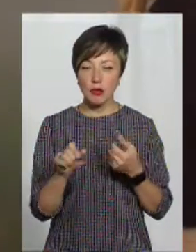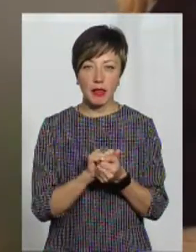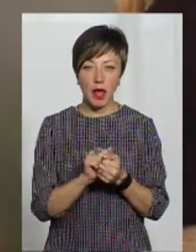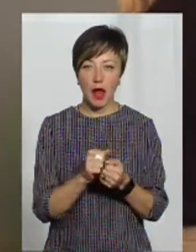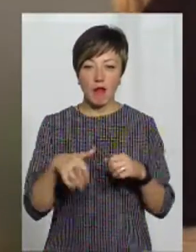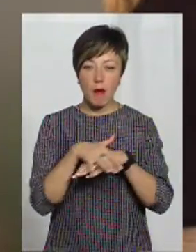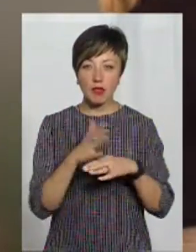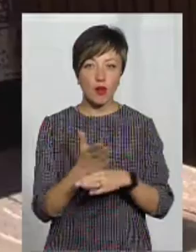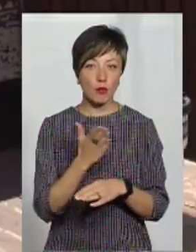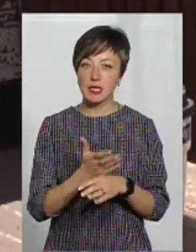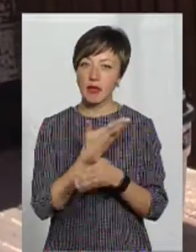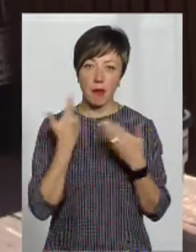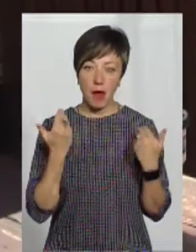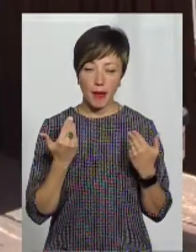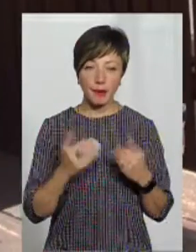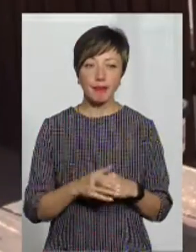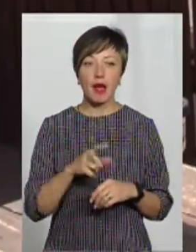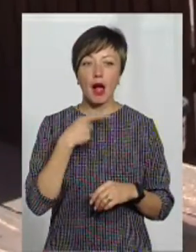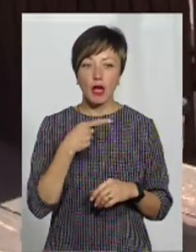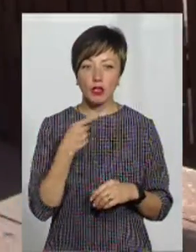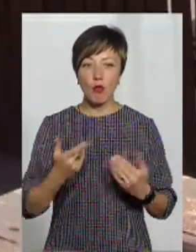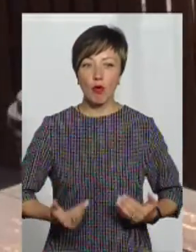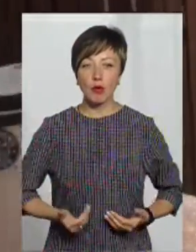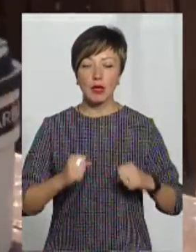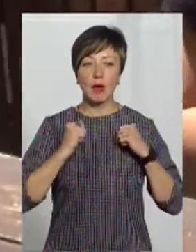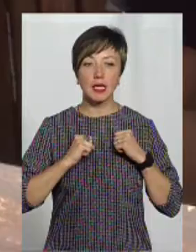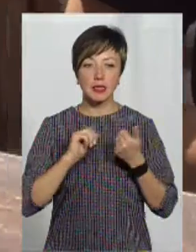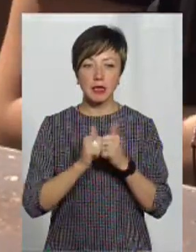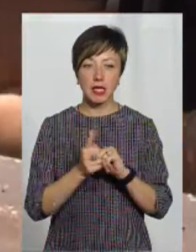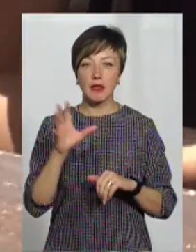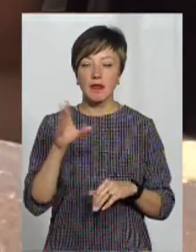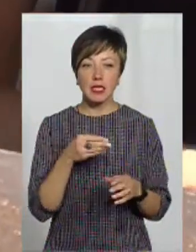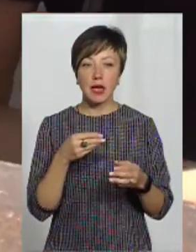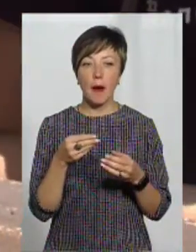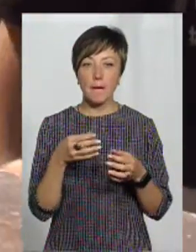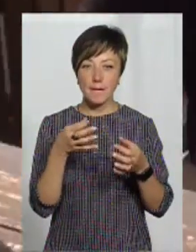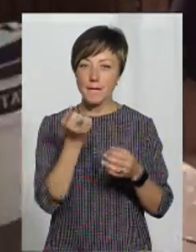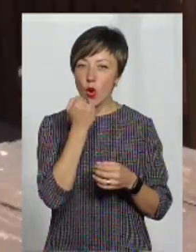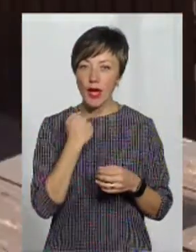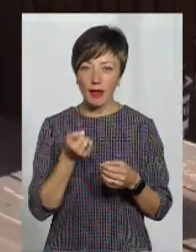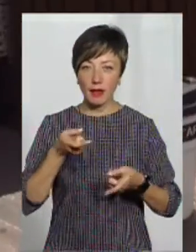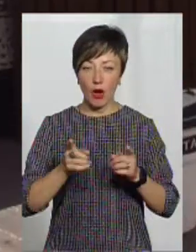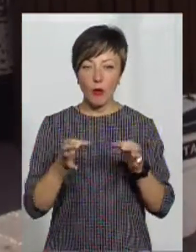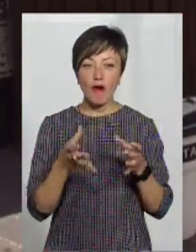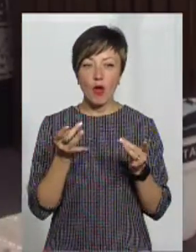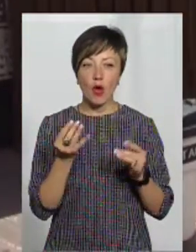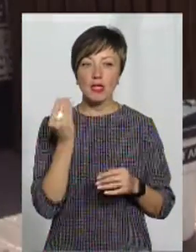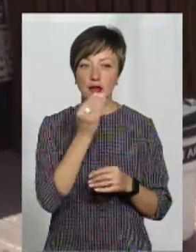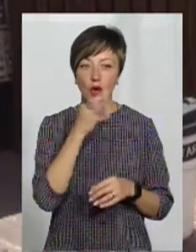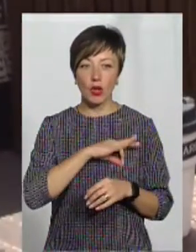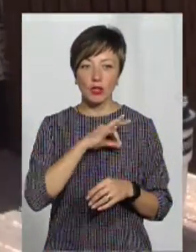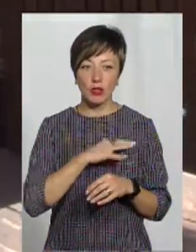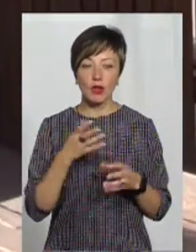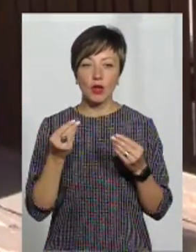в масовому виробництві немає. Леся Романюк каже, у побуті намагається замінити весь поліетилен органікою. Замість вологих серветок вона